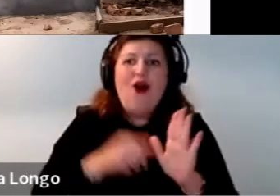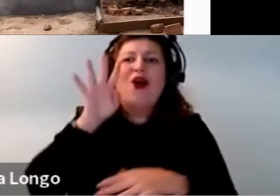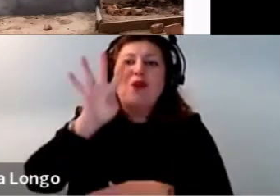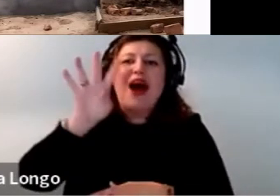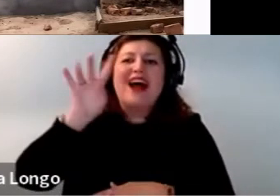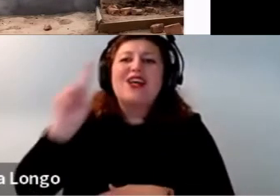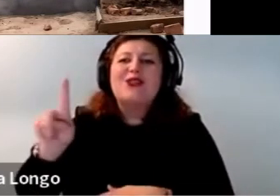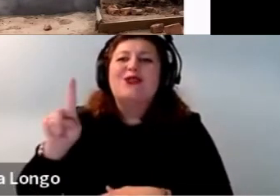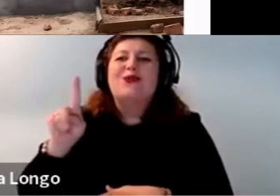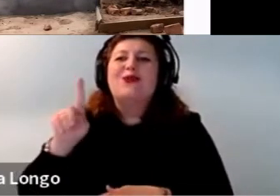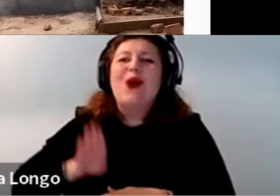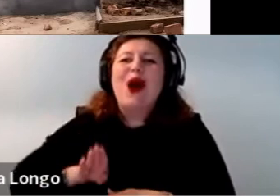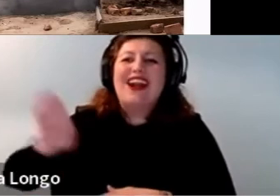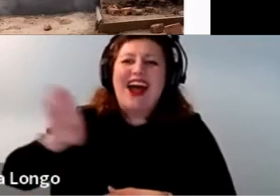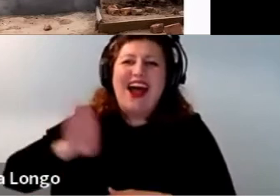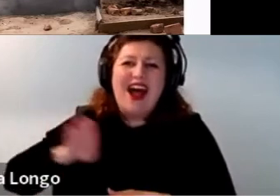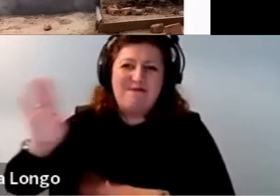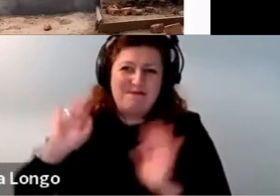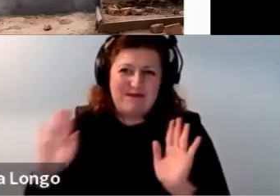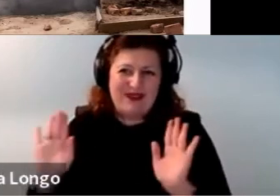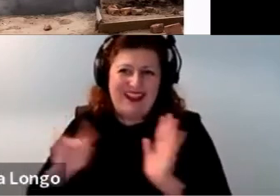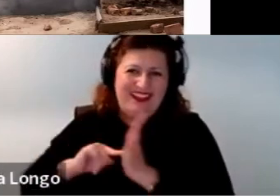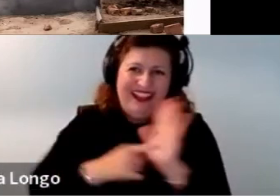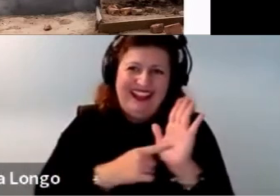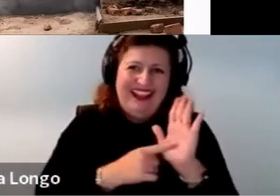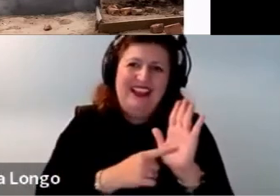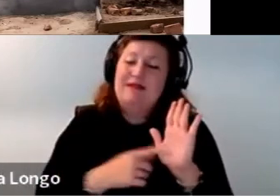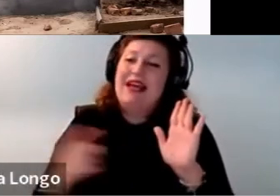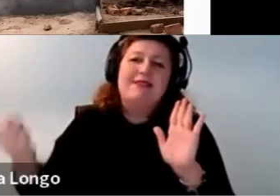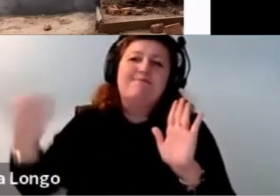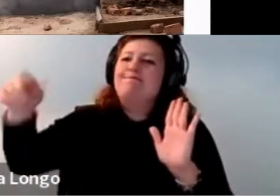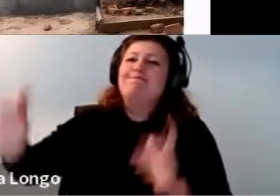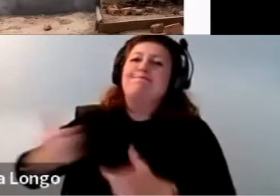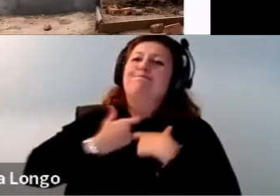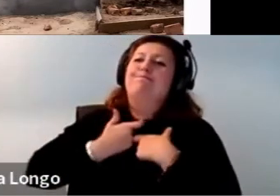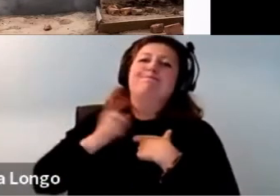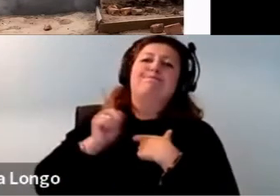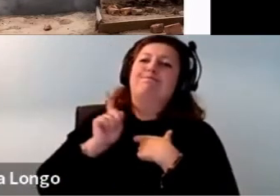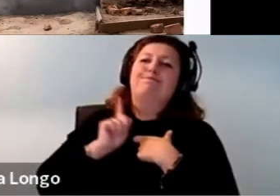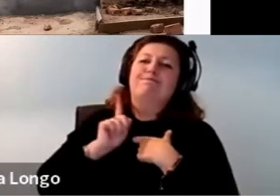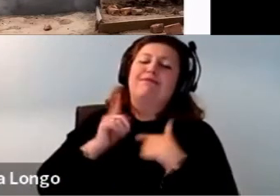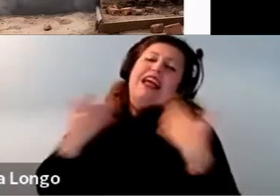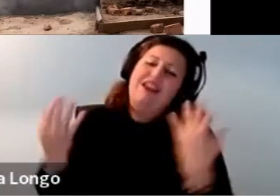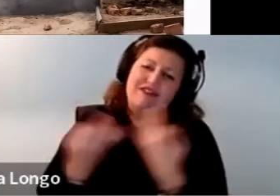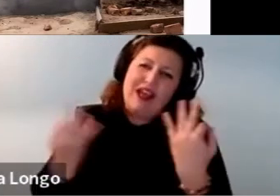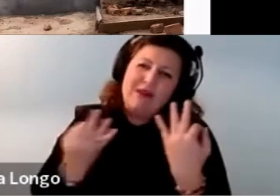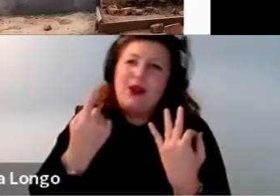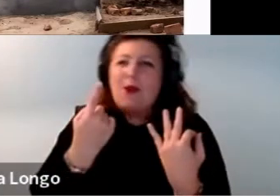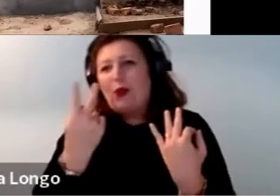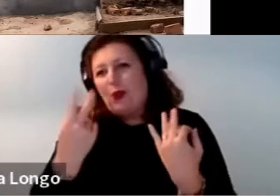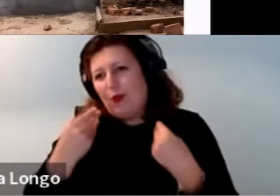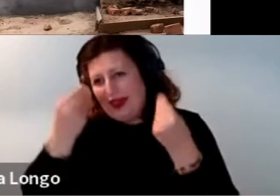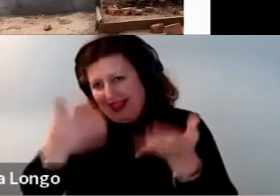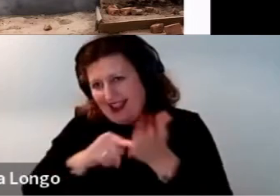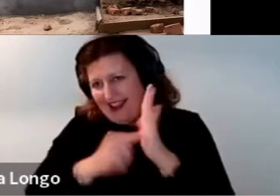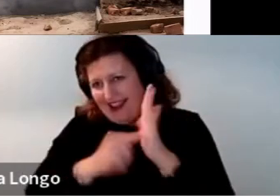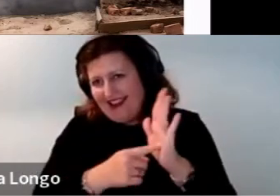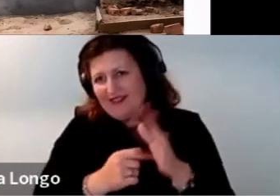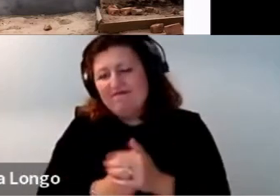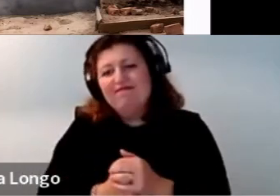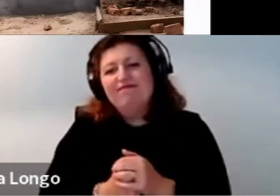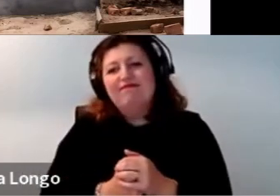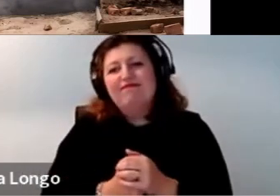rampe, quindi io ve ne farò vedere soltanto qualcuna. In alcuni casi abbiamo dovuto